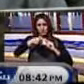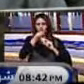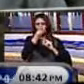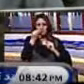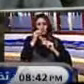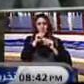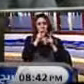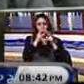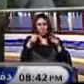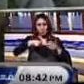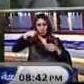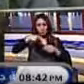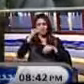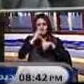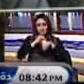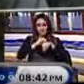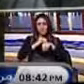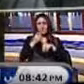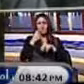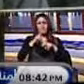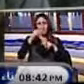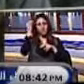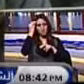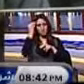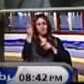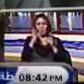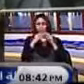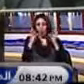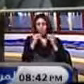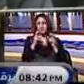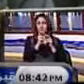فيها كل المستلزمات من لارنج سكوب ومسكات وإيرواي.